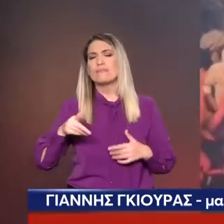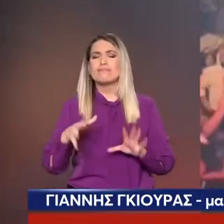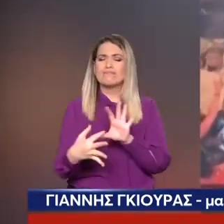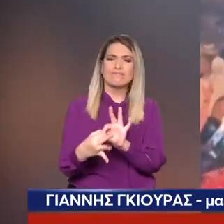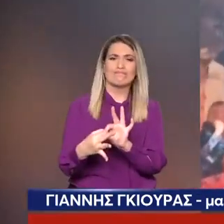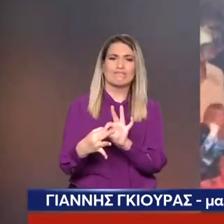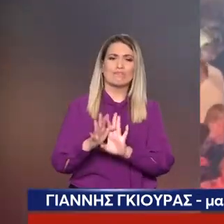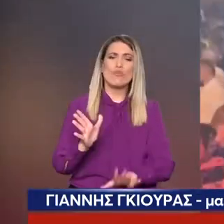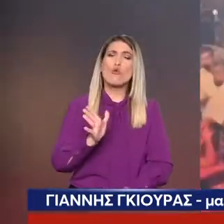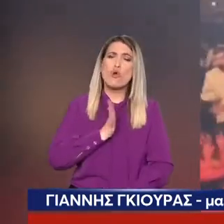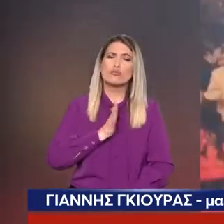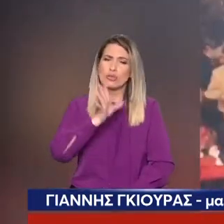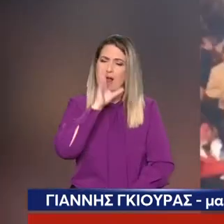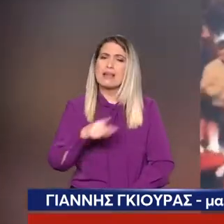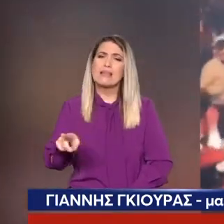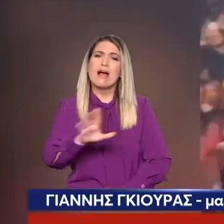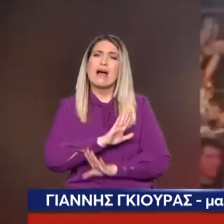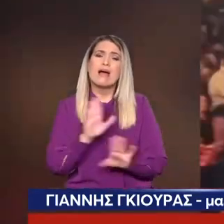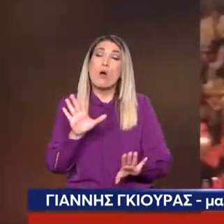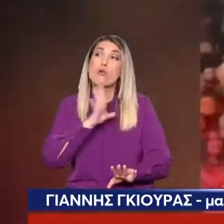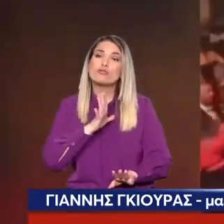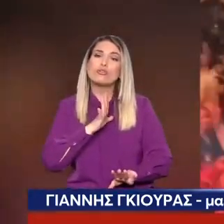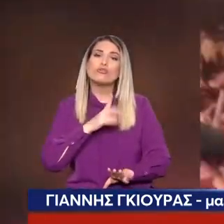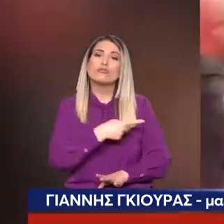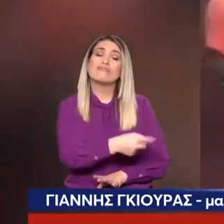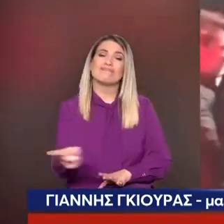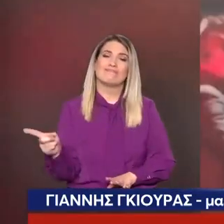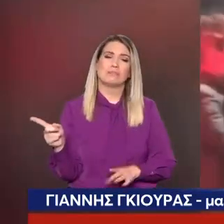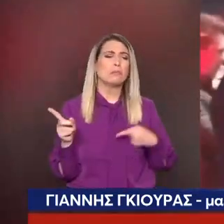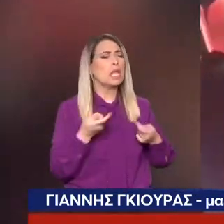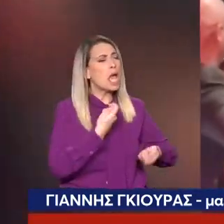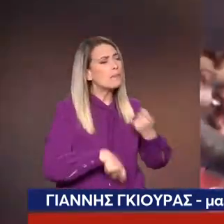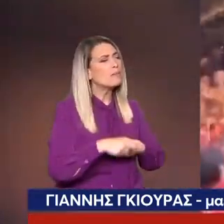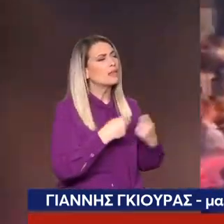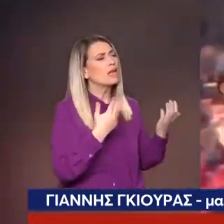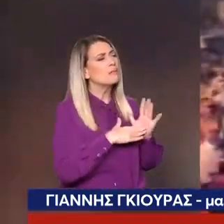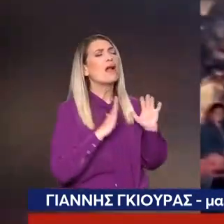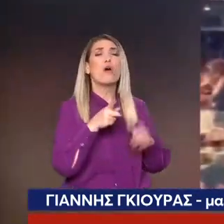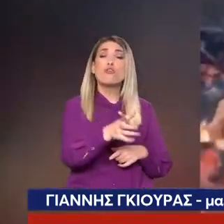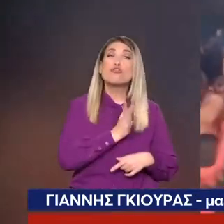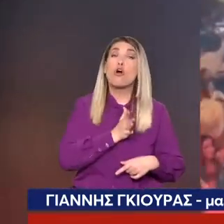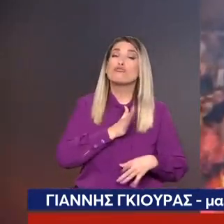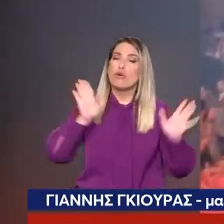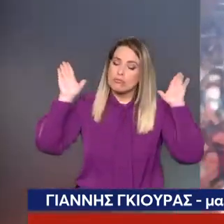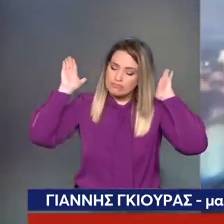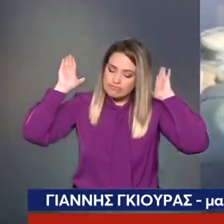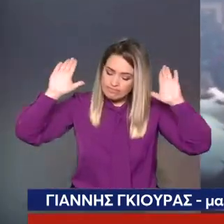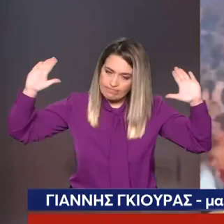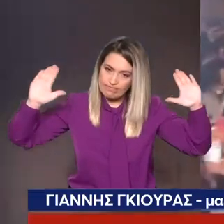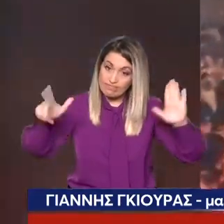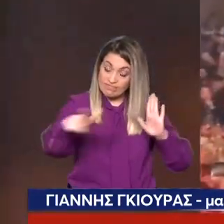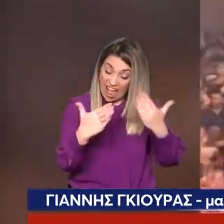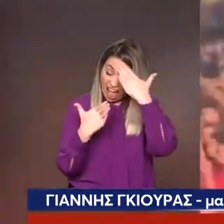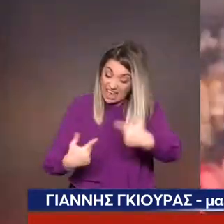παρά με εμάς και τους επιχειρηματίες. Περισσότερο για τον κόσμο. Μετά από αυτή τη συναυλία, αυτή τη